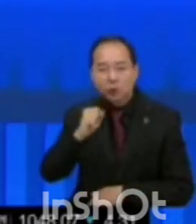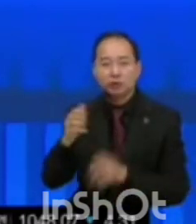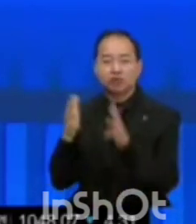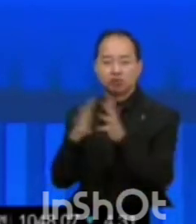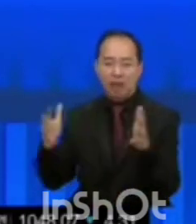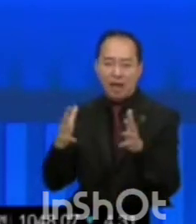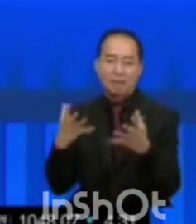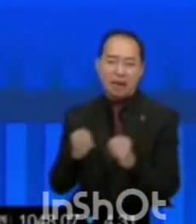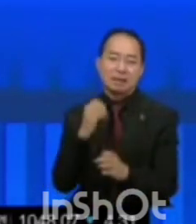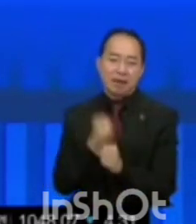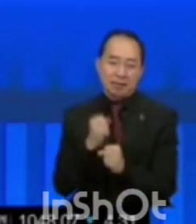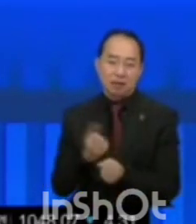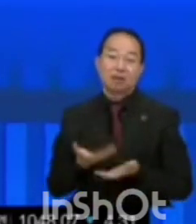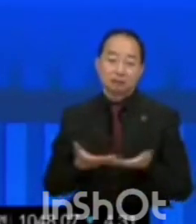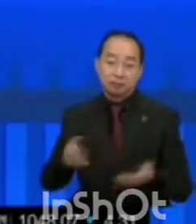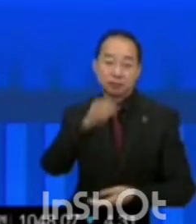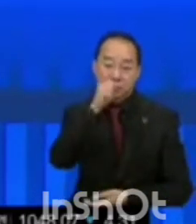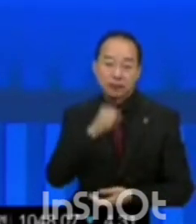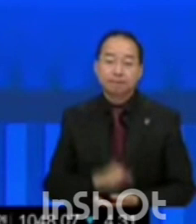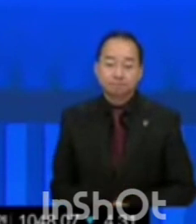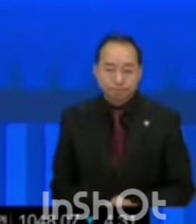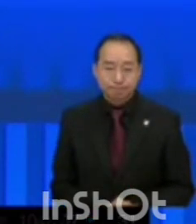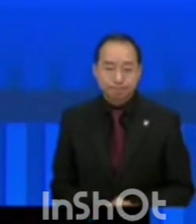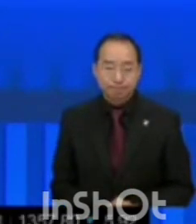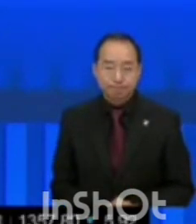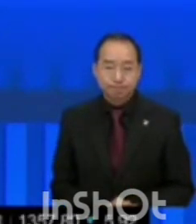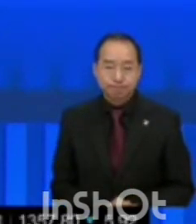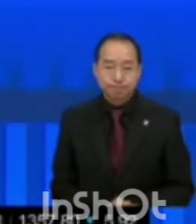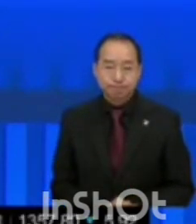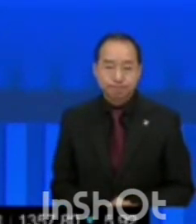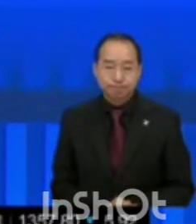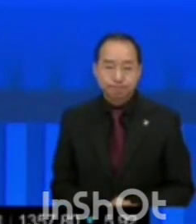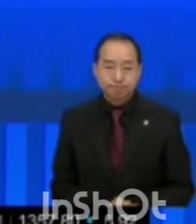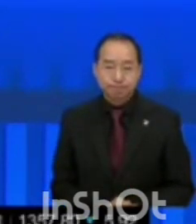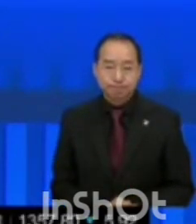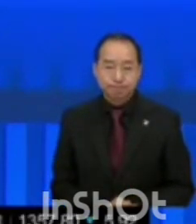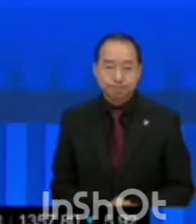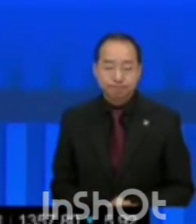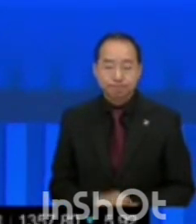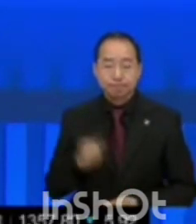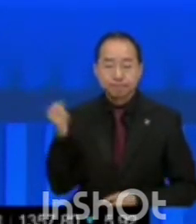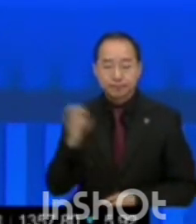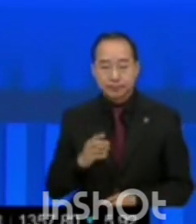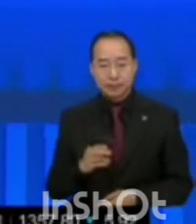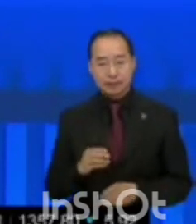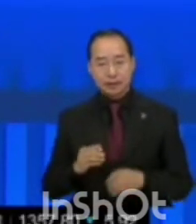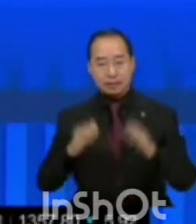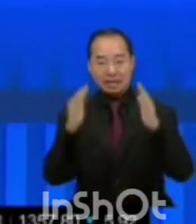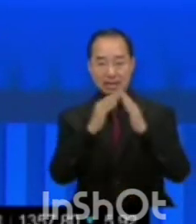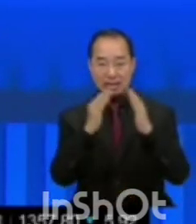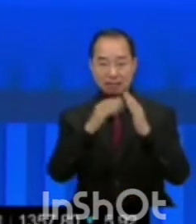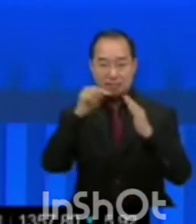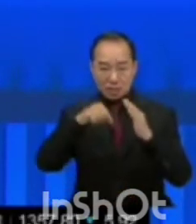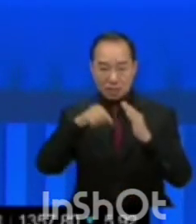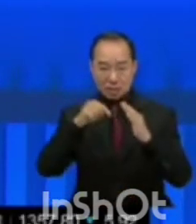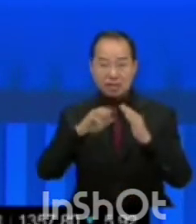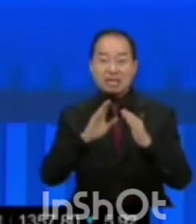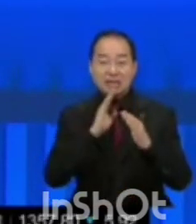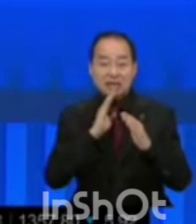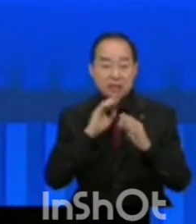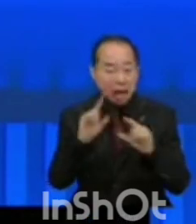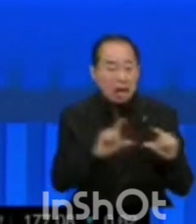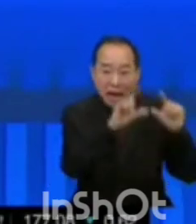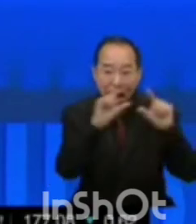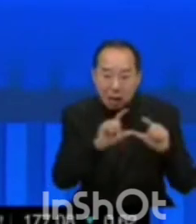말씀 드리고요. 그리고 실수요에 대한 조세, 금융, 거래 제도는